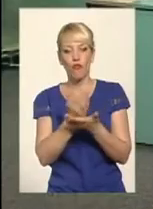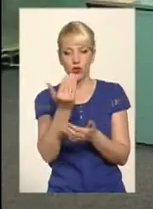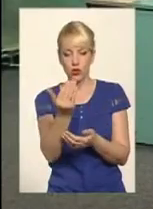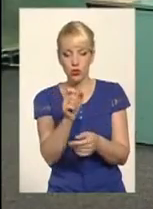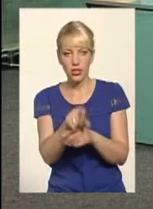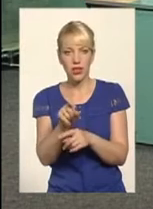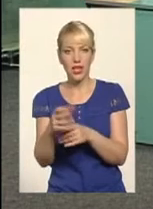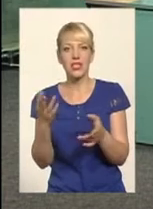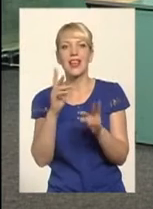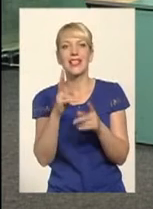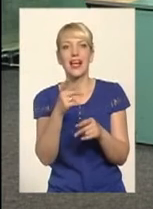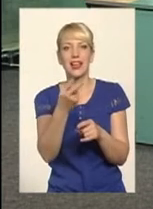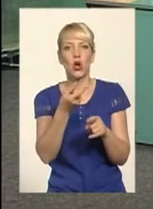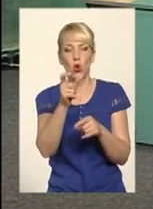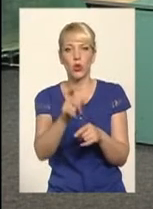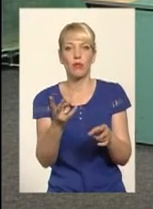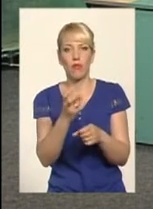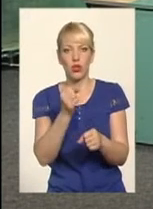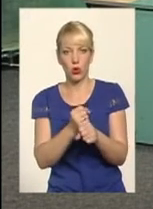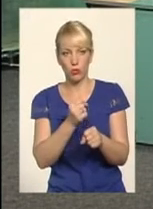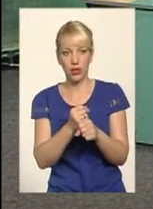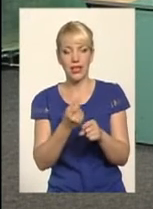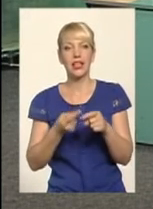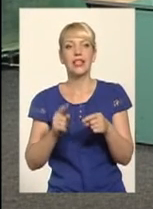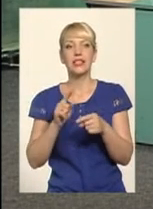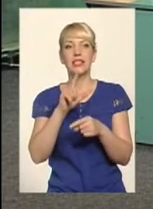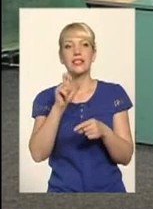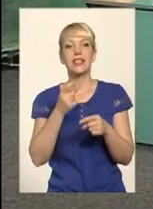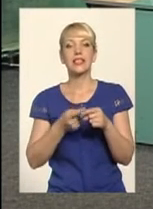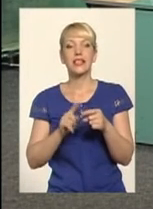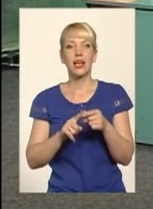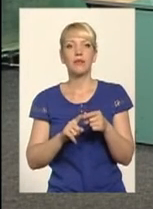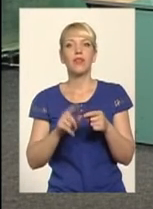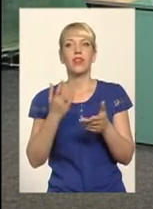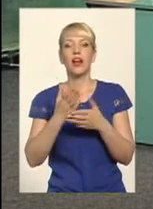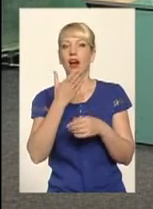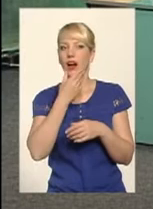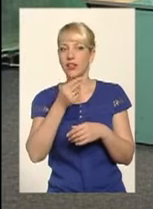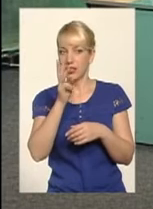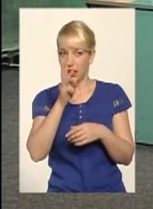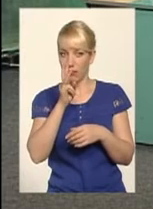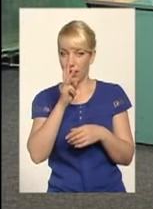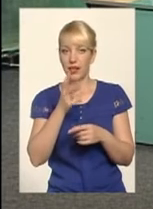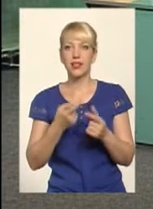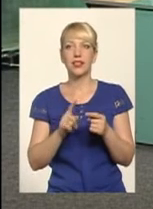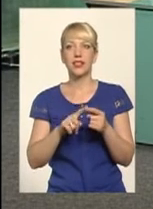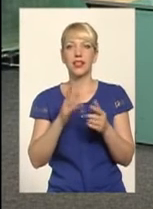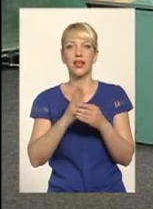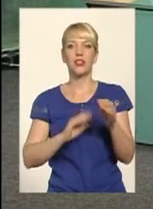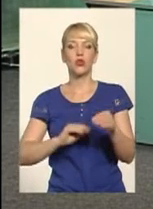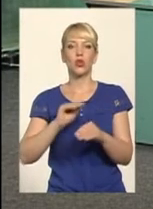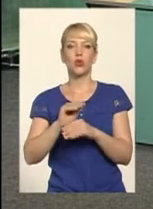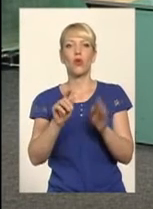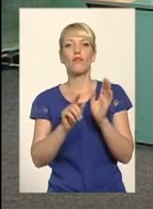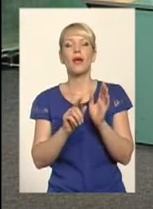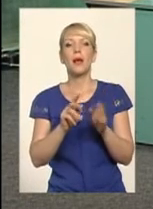його задачі, і як він це має робити. Відповідно, за це є гарна заробітна плата. Це є додаткові